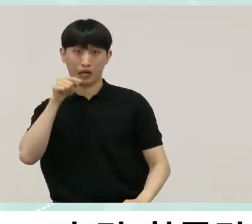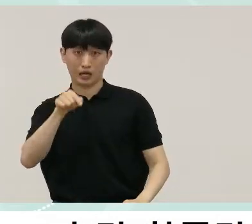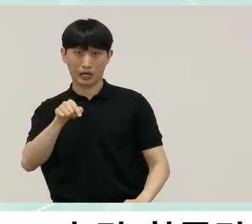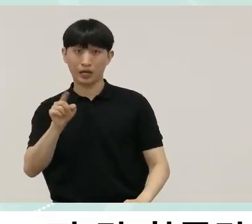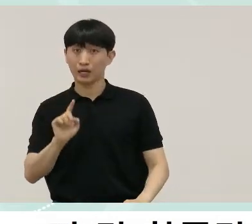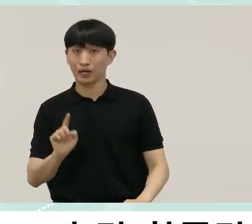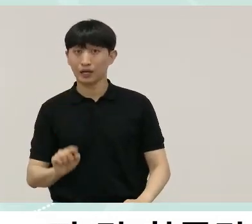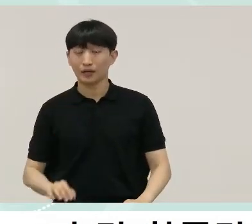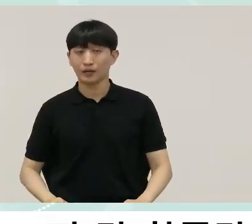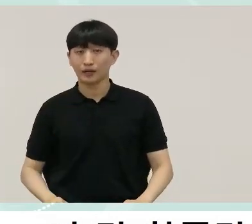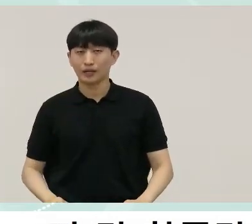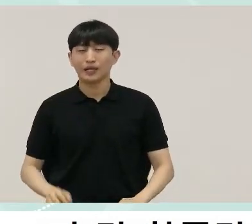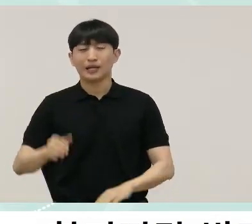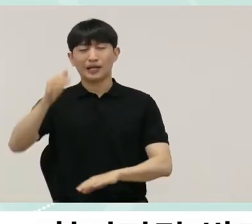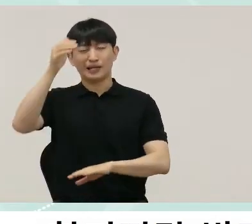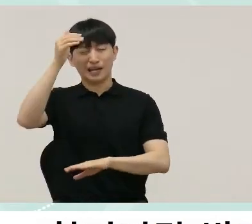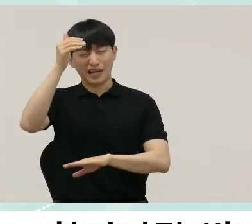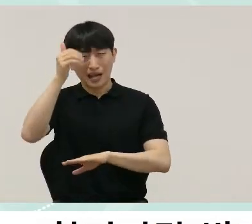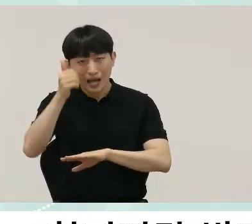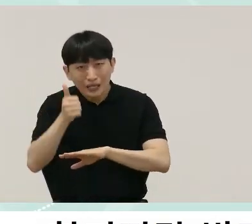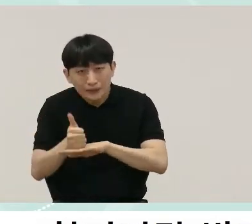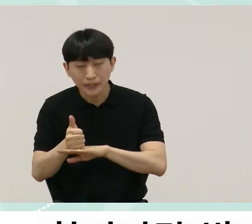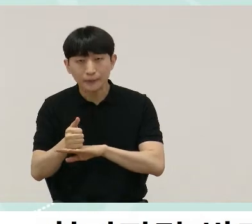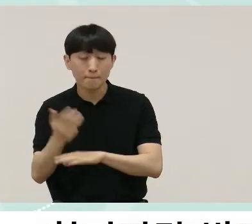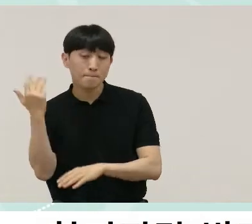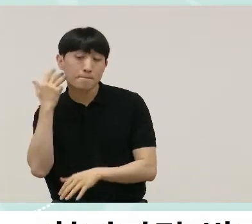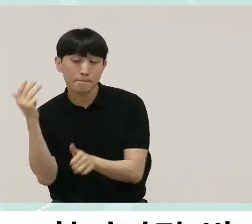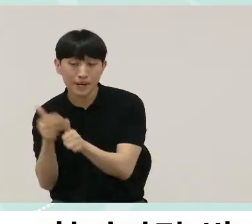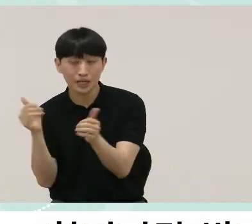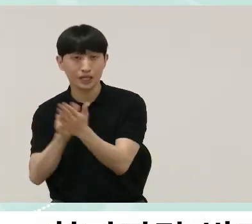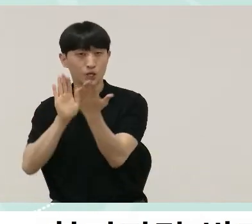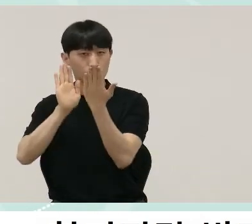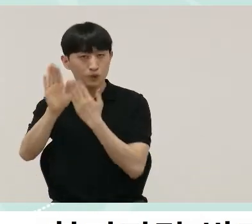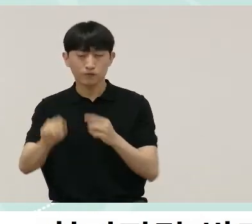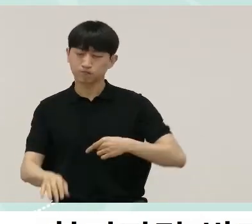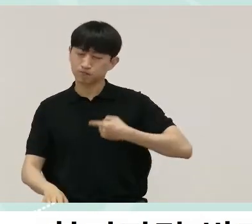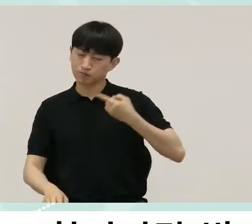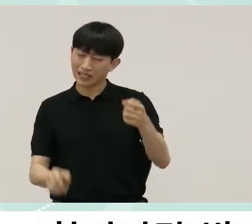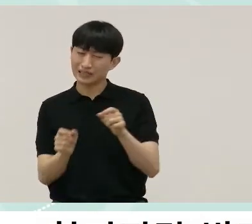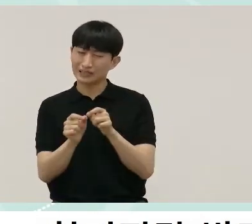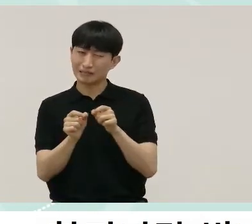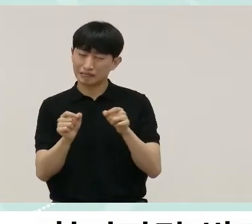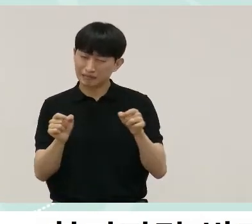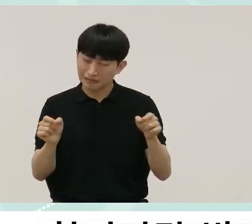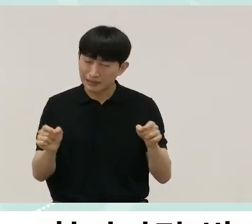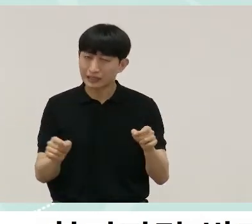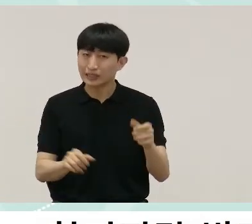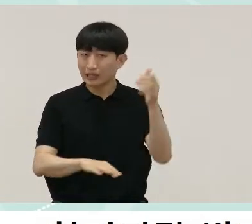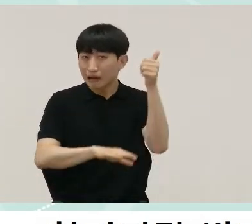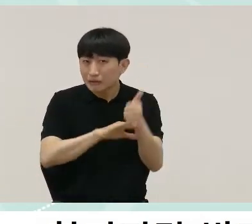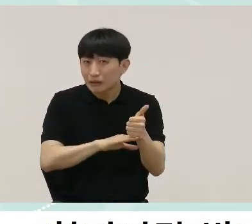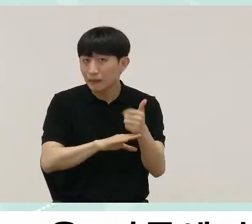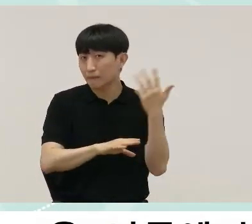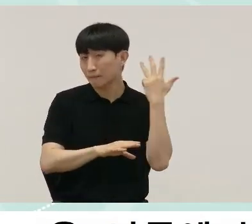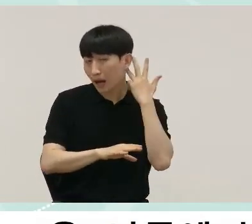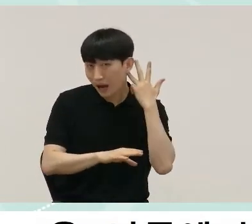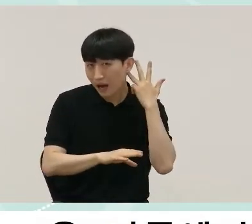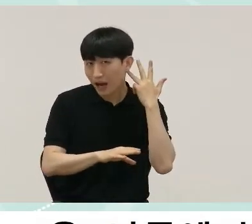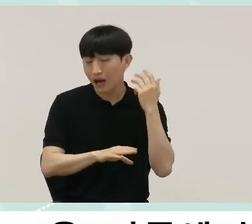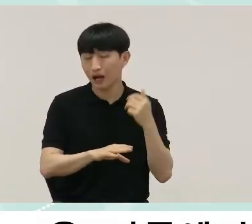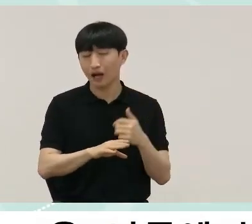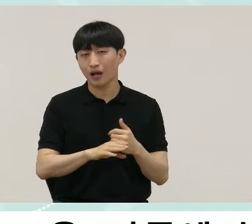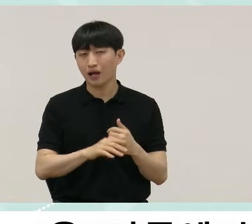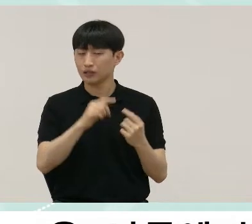이것을 나중에 순차적으로 반대쪽 인공호흡을 한다고 해서